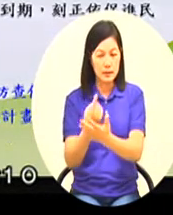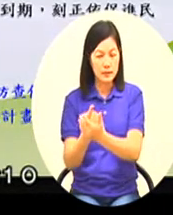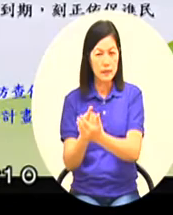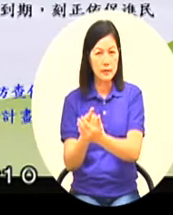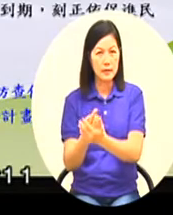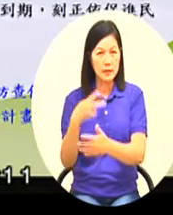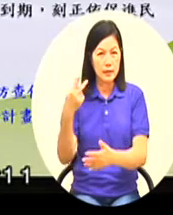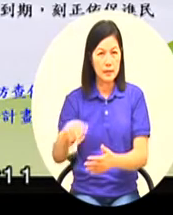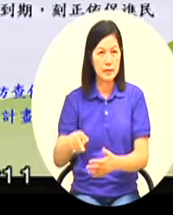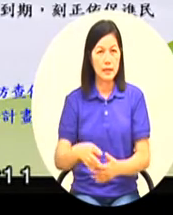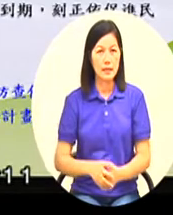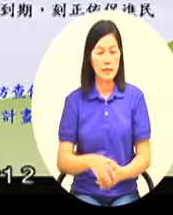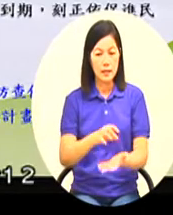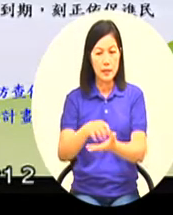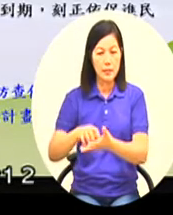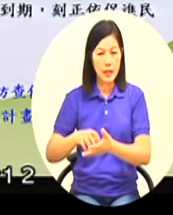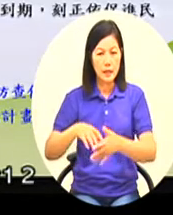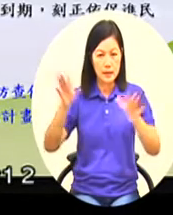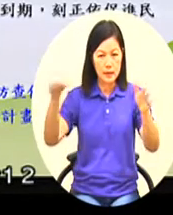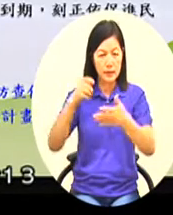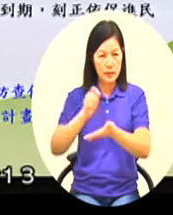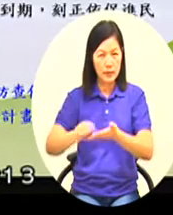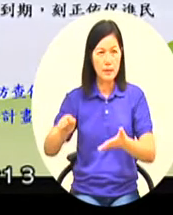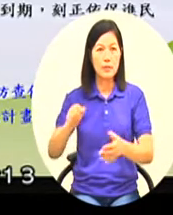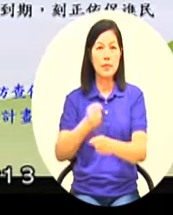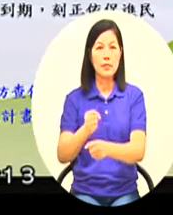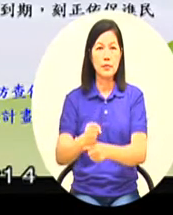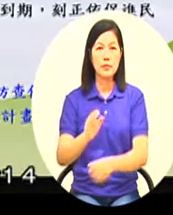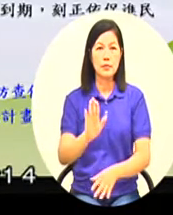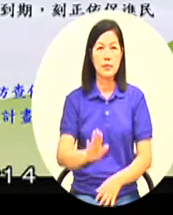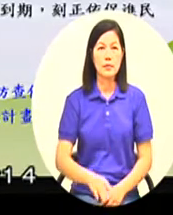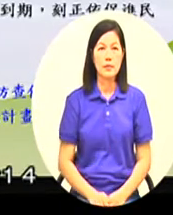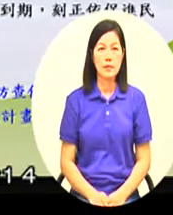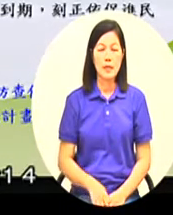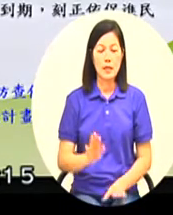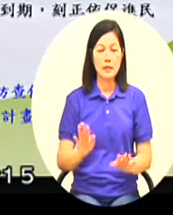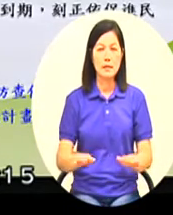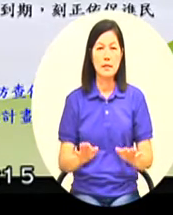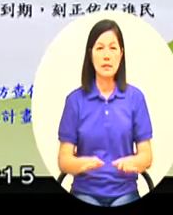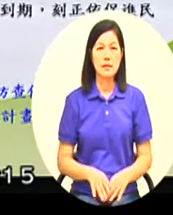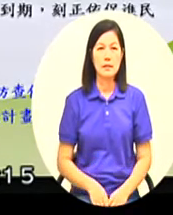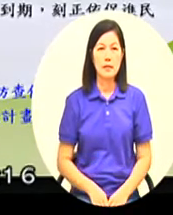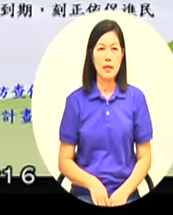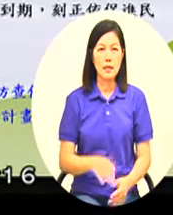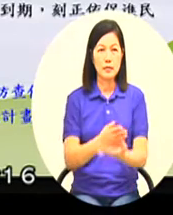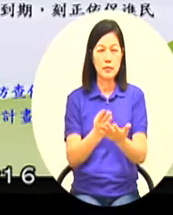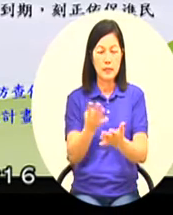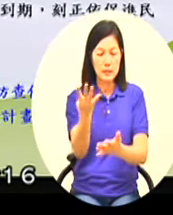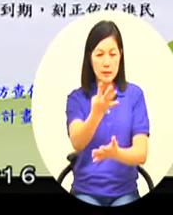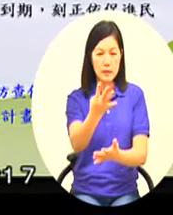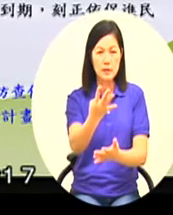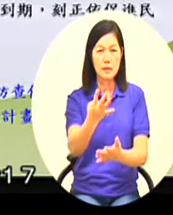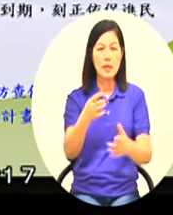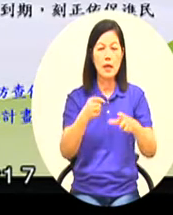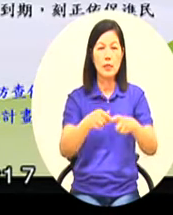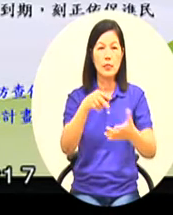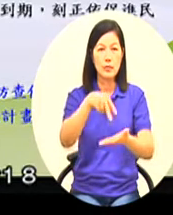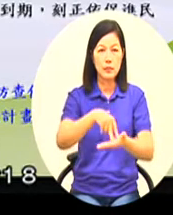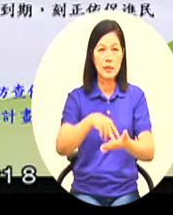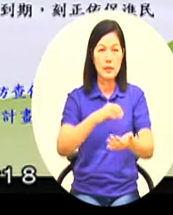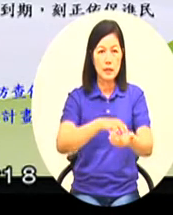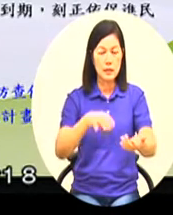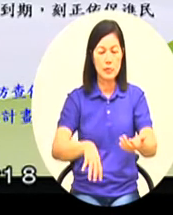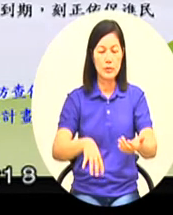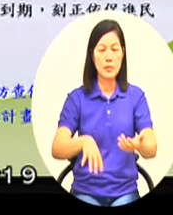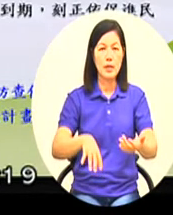照办办理招标的商业工作。那另外是我们目前有4家我们的公立医院，那这些4家公立医院各